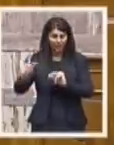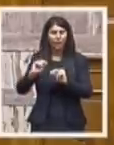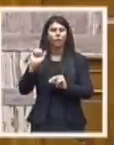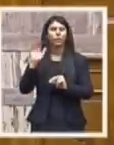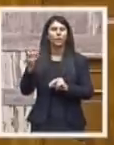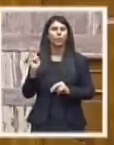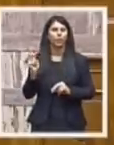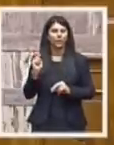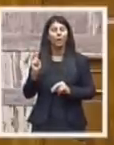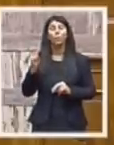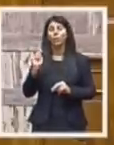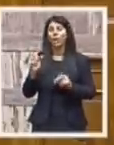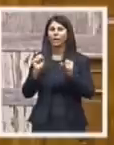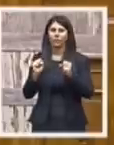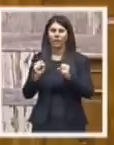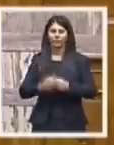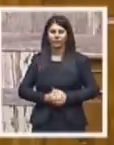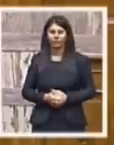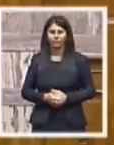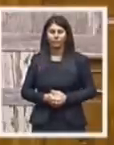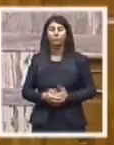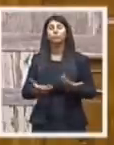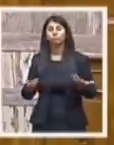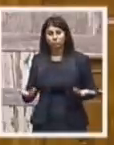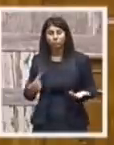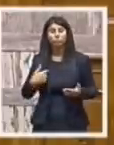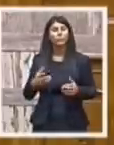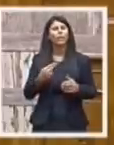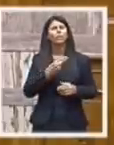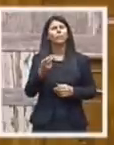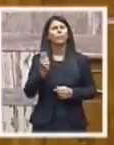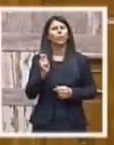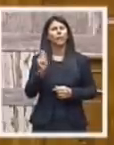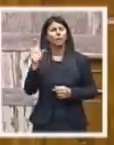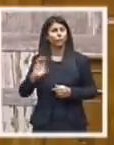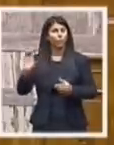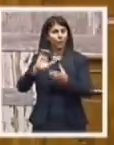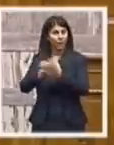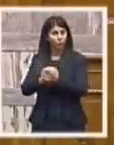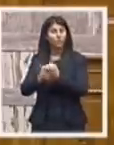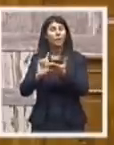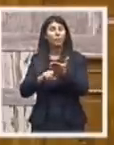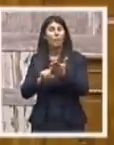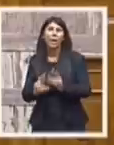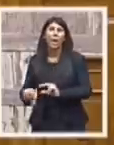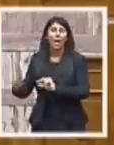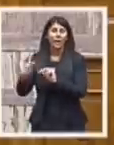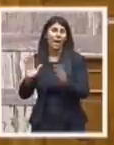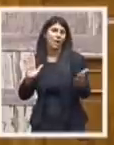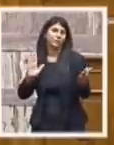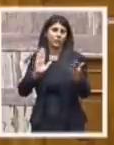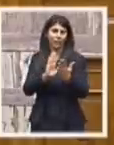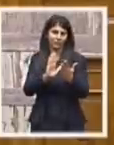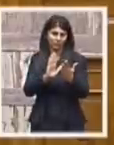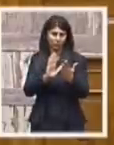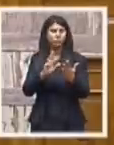και Πολιτικής Ασφάλειας. Σε επίπεδο πολιτικής, η Ευρωπαϊκή Ένωση θα πρέπει να έχει μια ενιαία στάση σε φλέγοντα